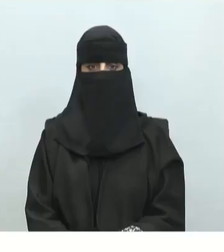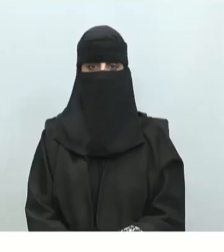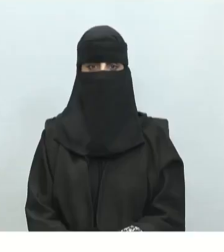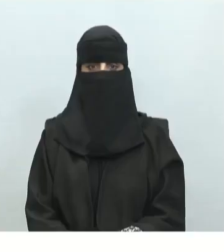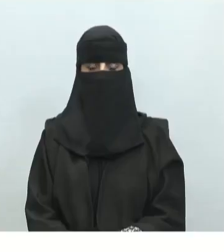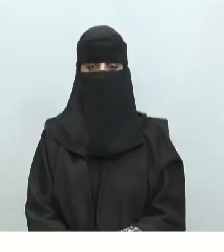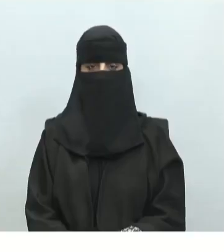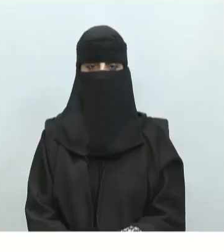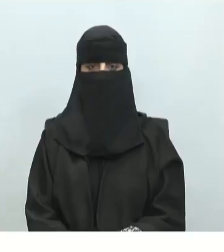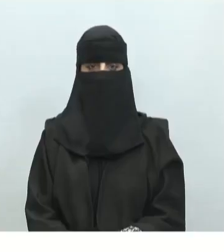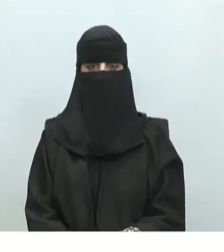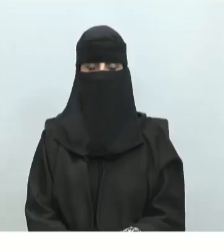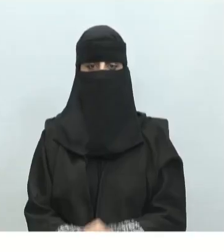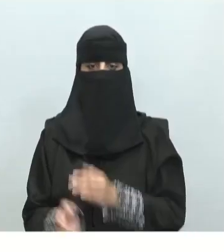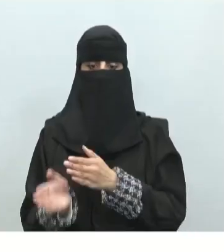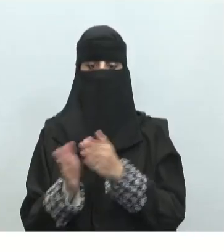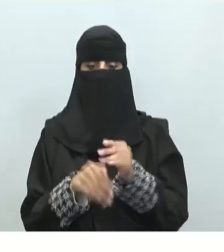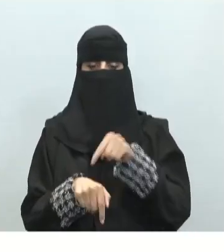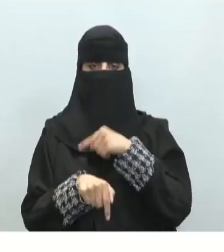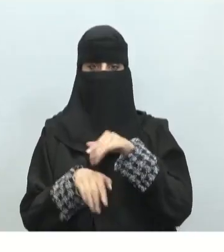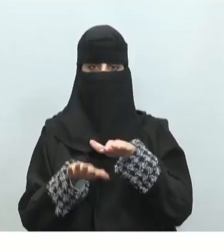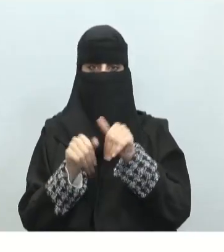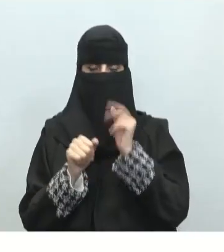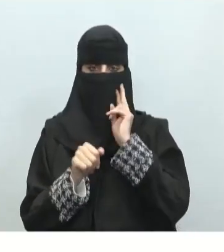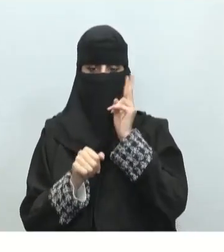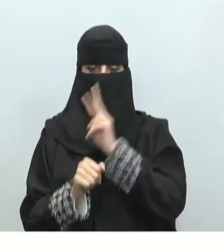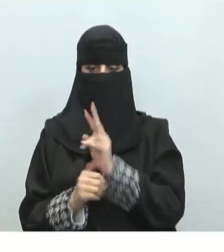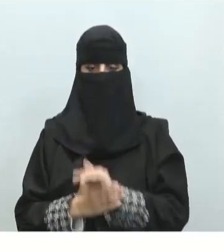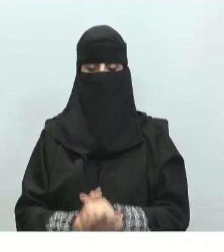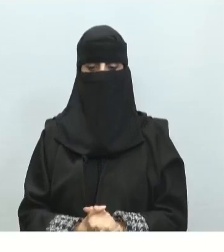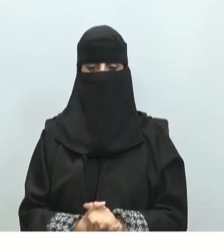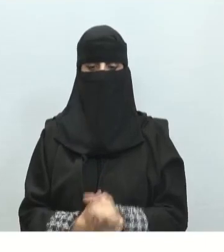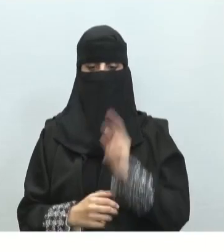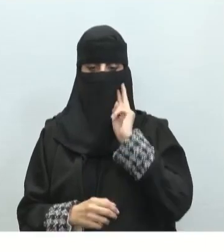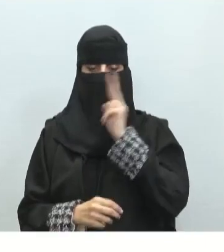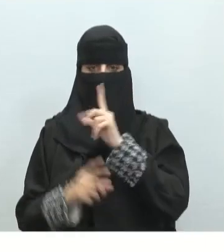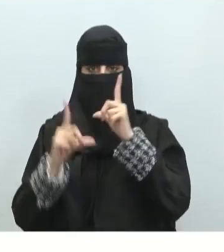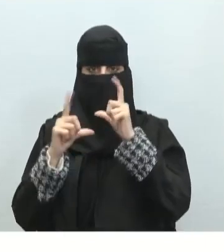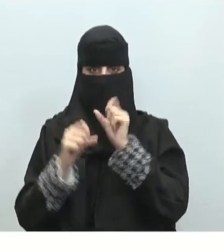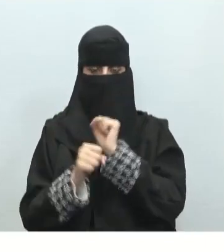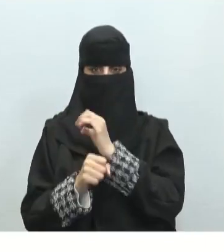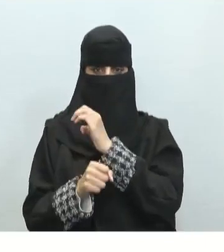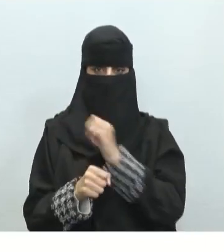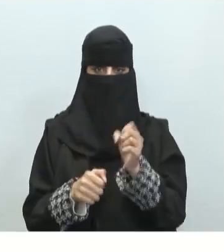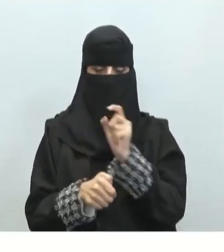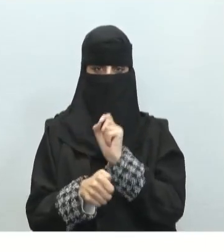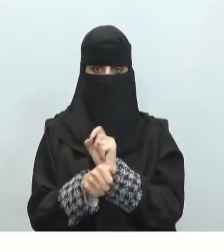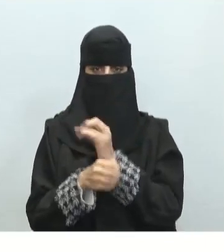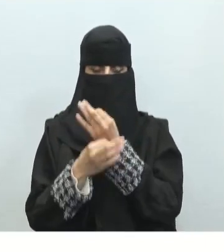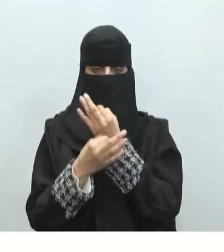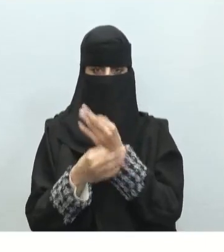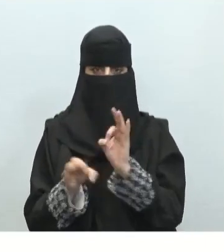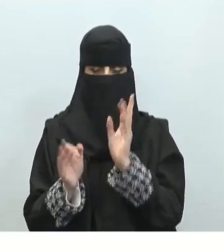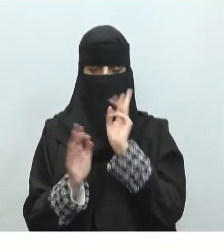نعود نكتفي بهذا القدر ايها الابطال الان اعبر عن الصور بجمله فعليه تامه